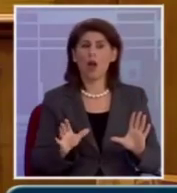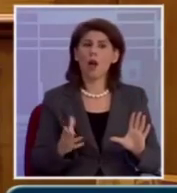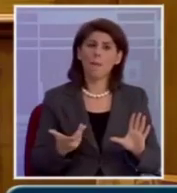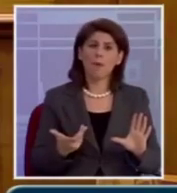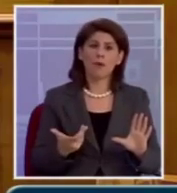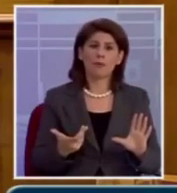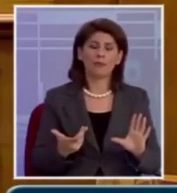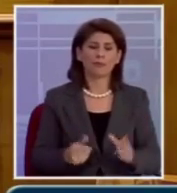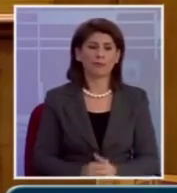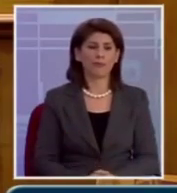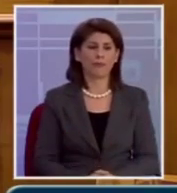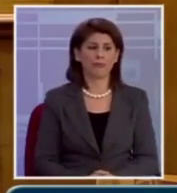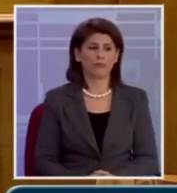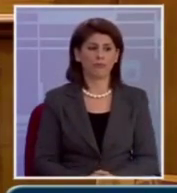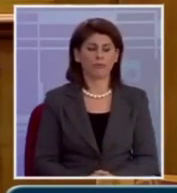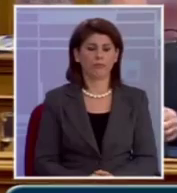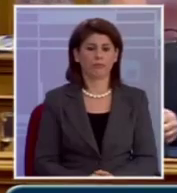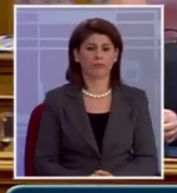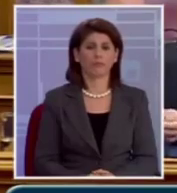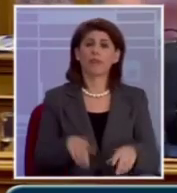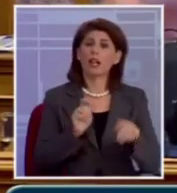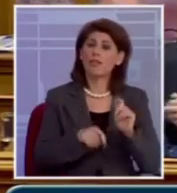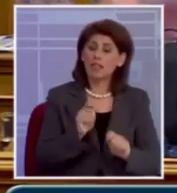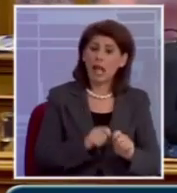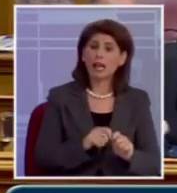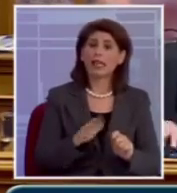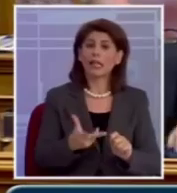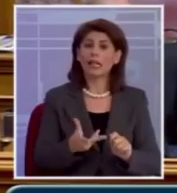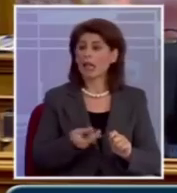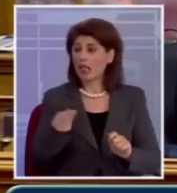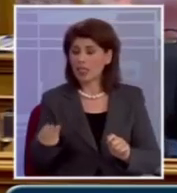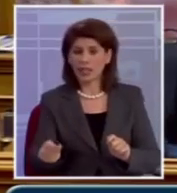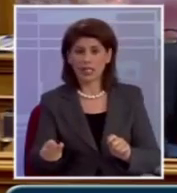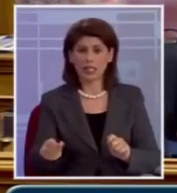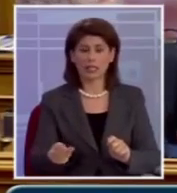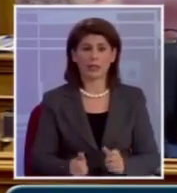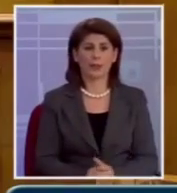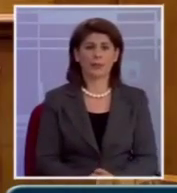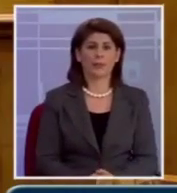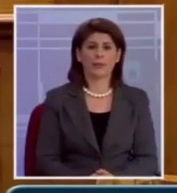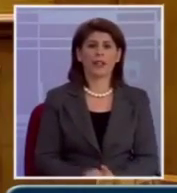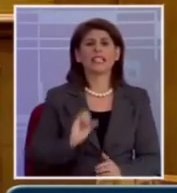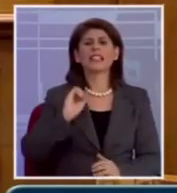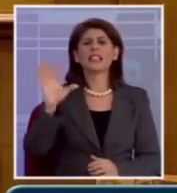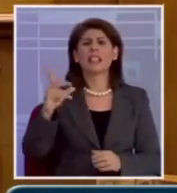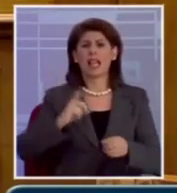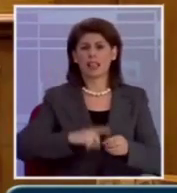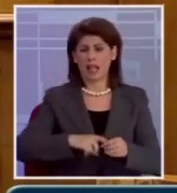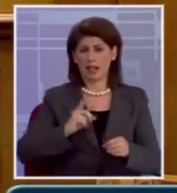να διαμορφώνει και να φτιάχνει ή να δίνει σε ξένες